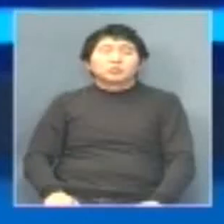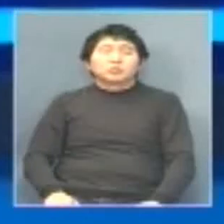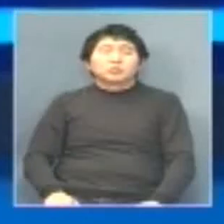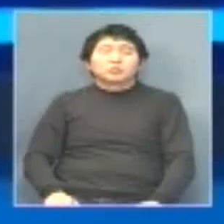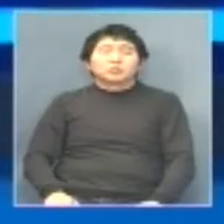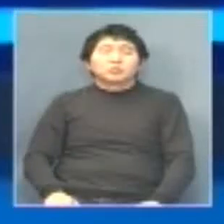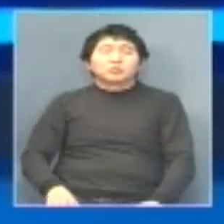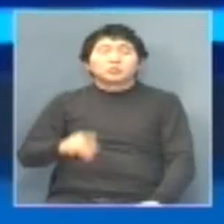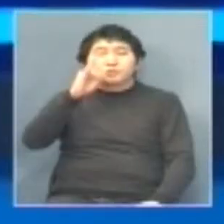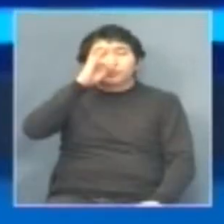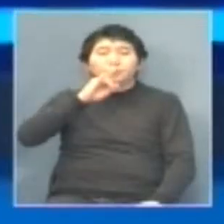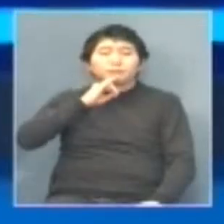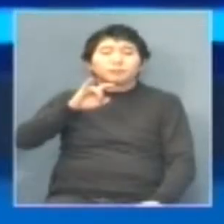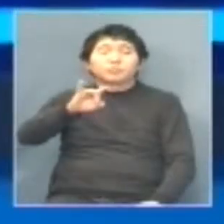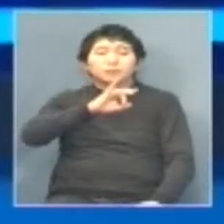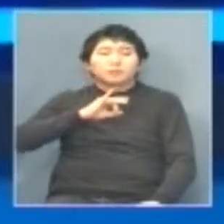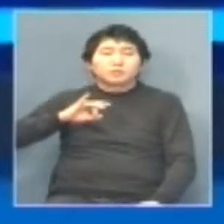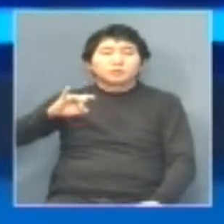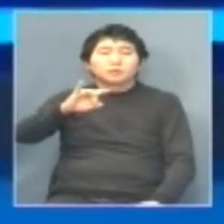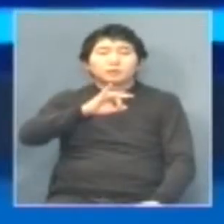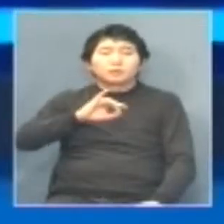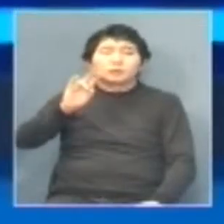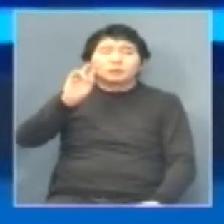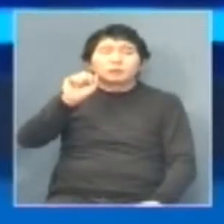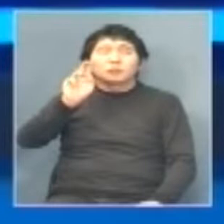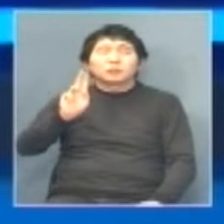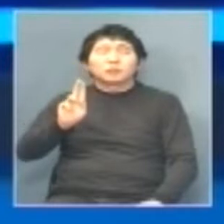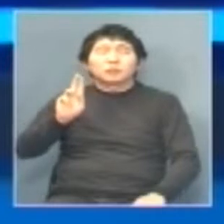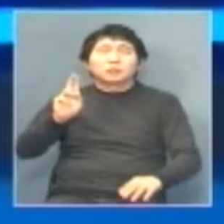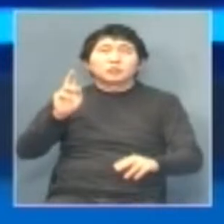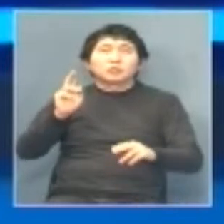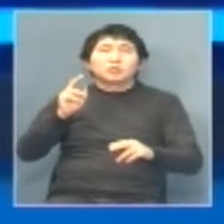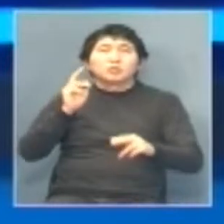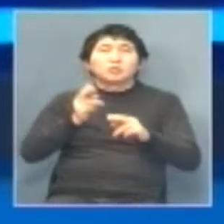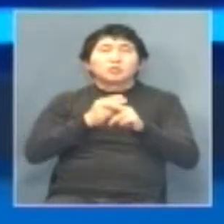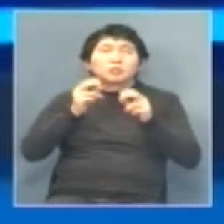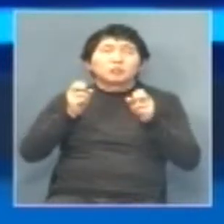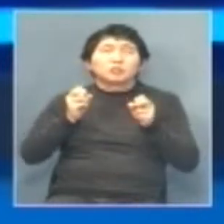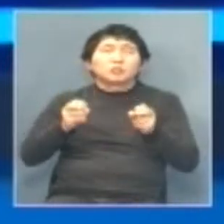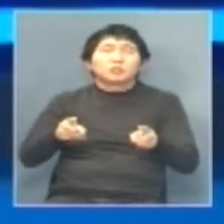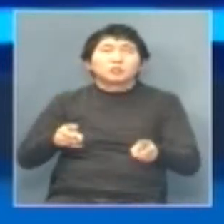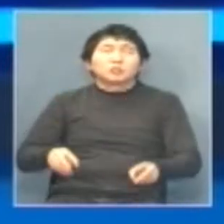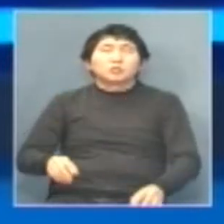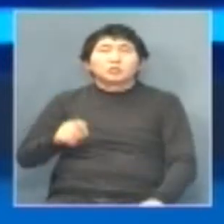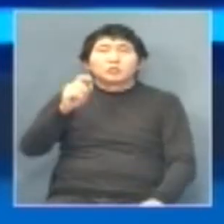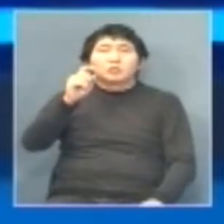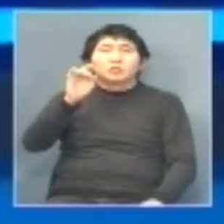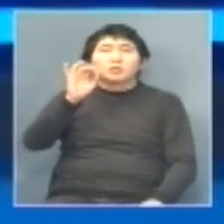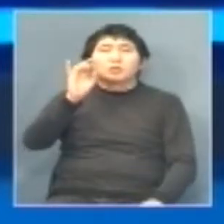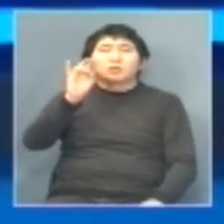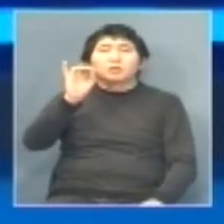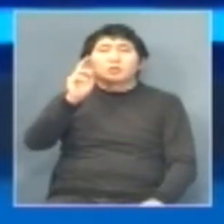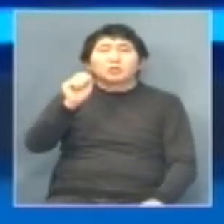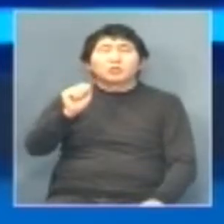Облыс орталығында Қазақстан Республикасы ұлттық қауіпсіздік комитетінің жалпы редакциясы мен отандық арнаулы қызметтің хроникалары, адамдар,